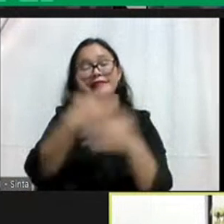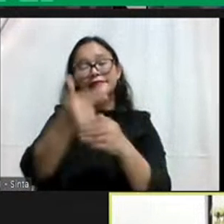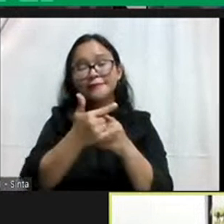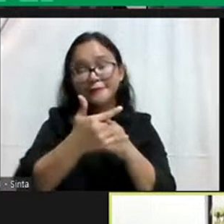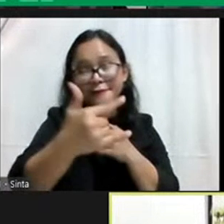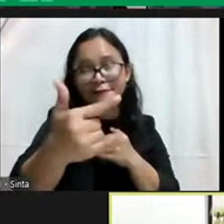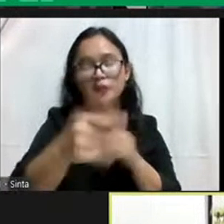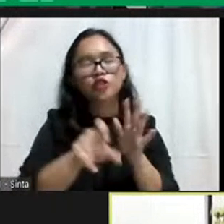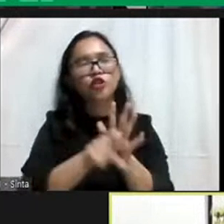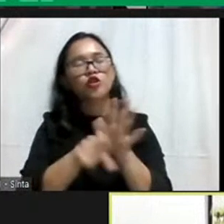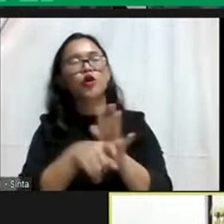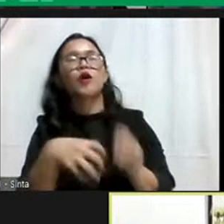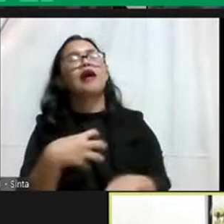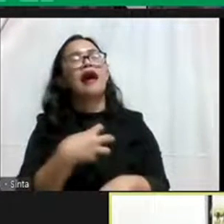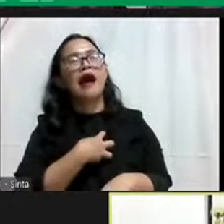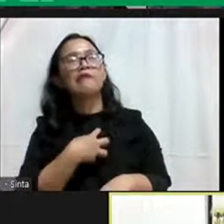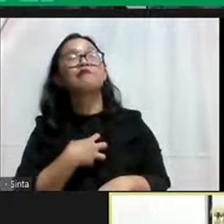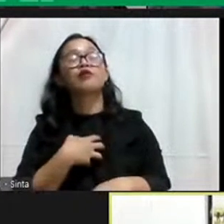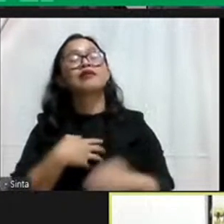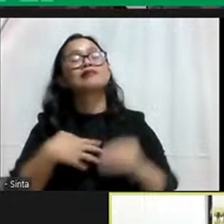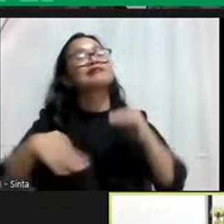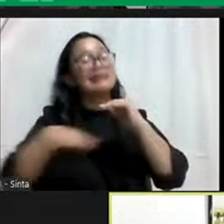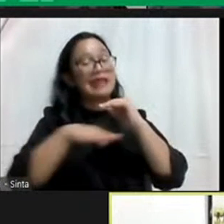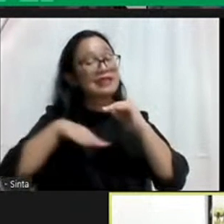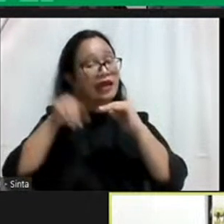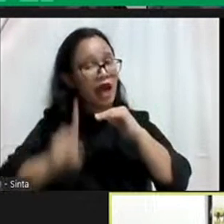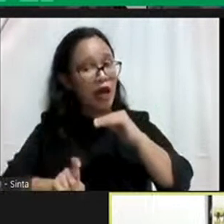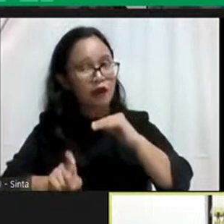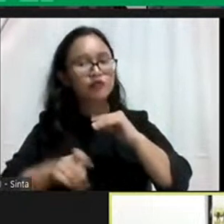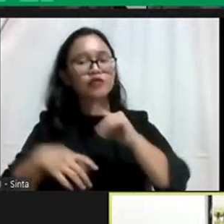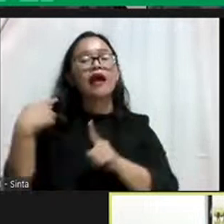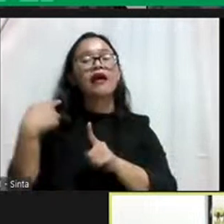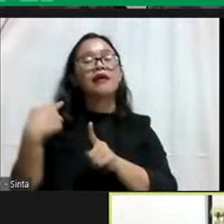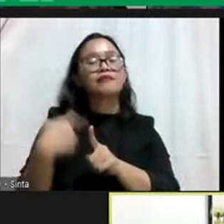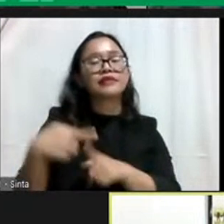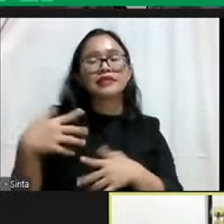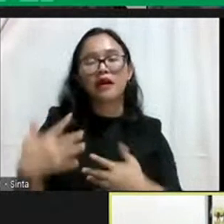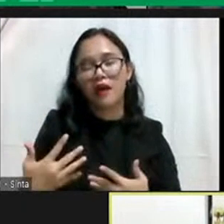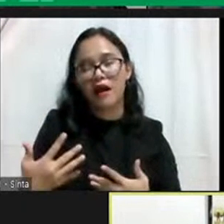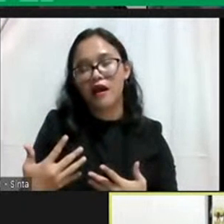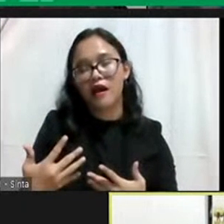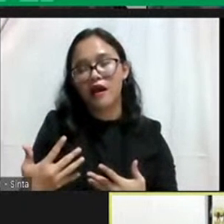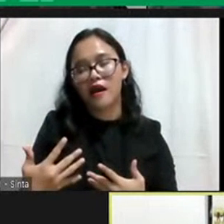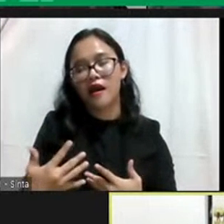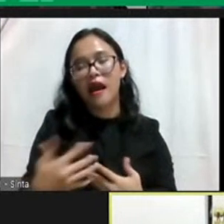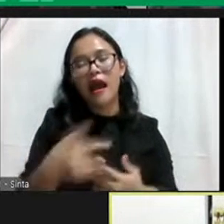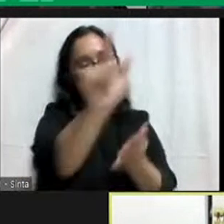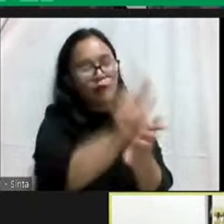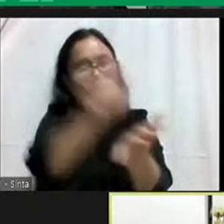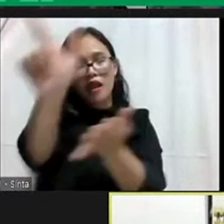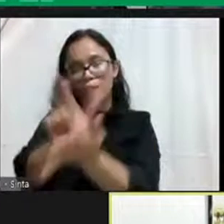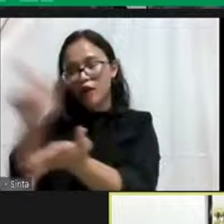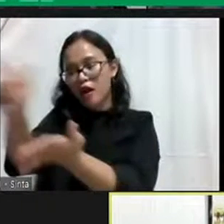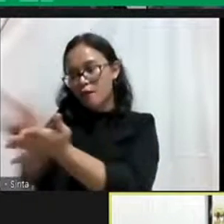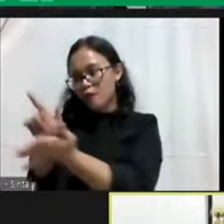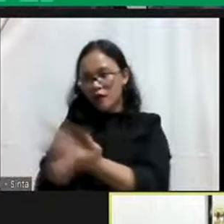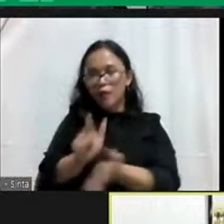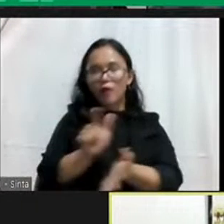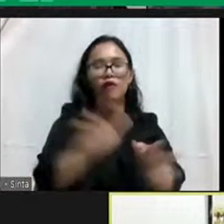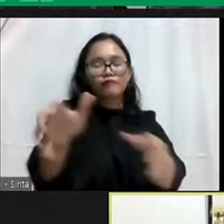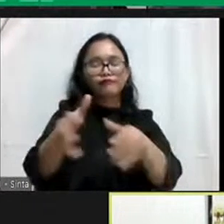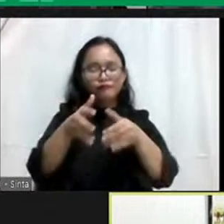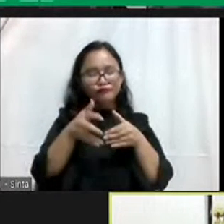HAM segala macam menjadi prinsipnya juga menampung apa namanya apa keluan gitu ya menjadi sebagai